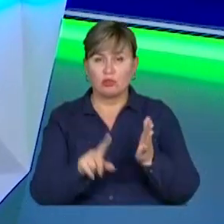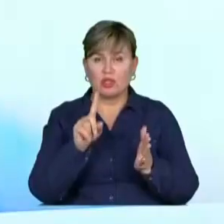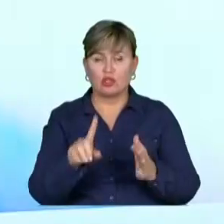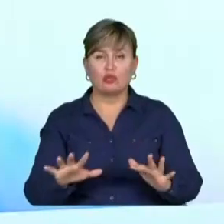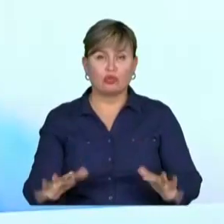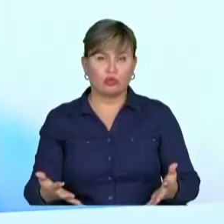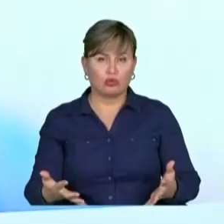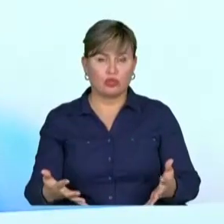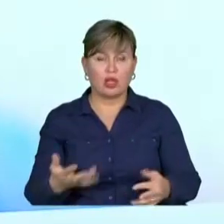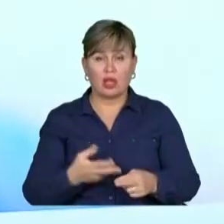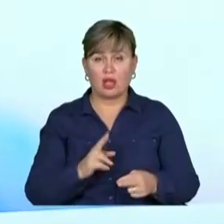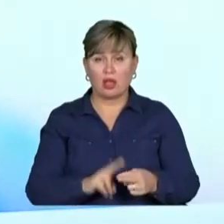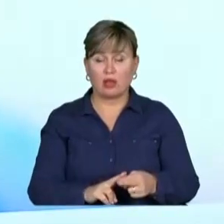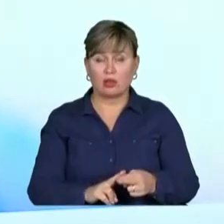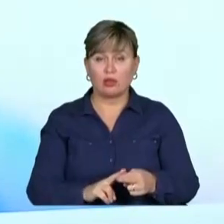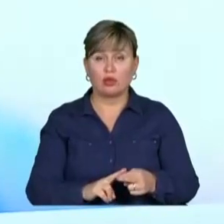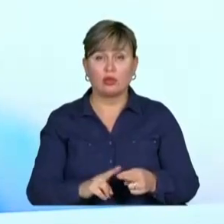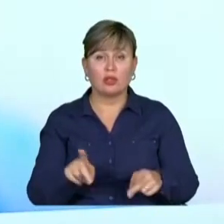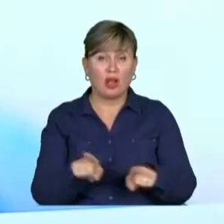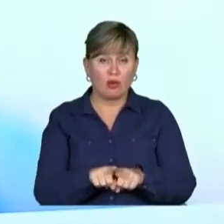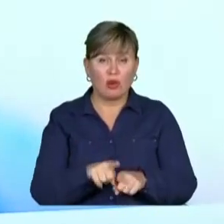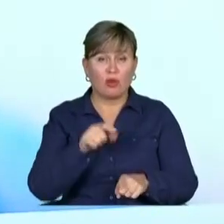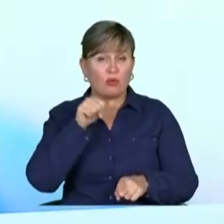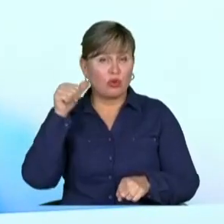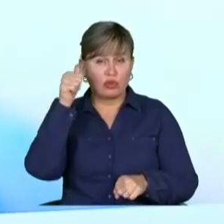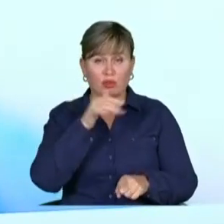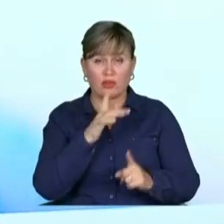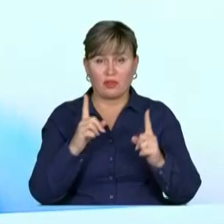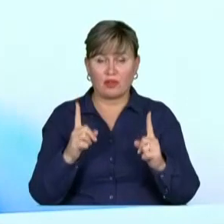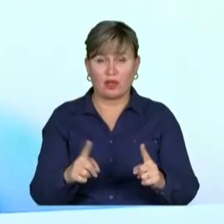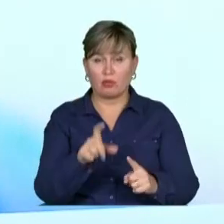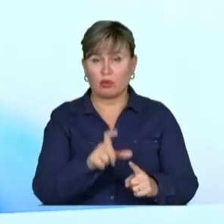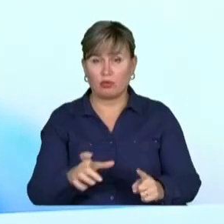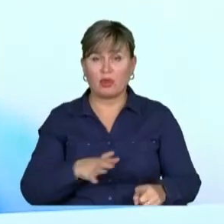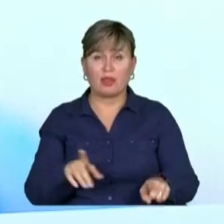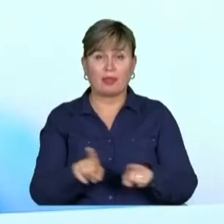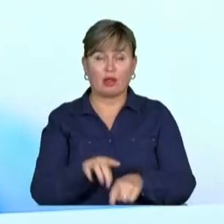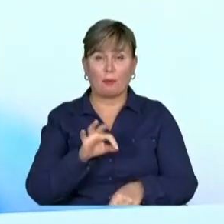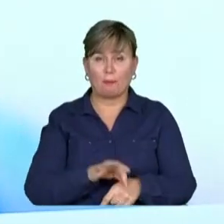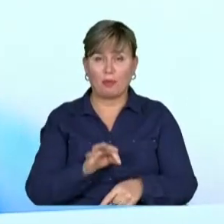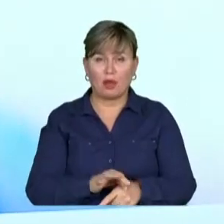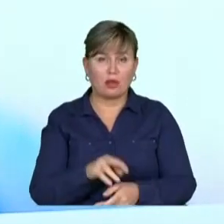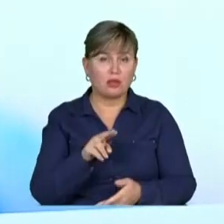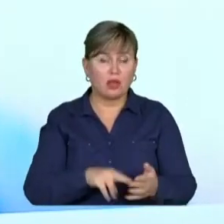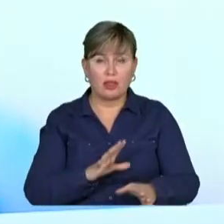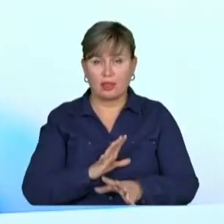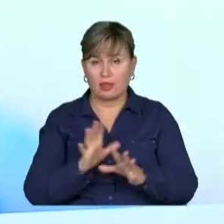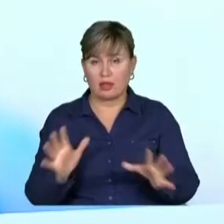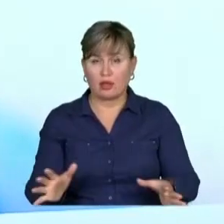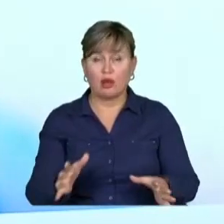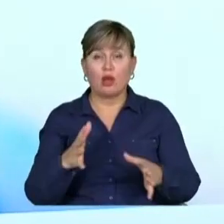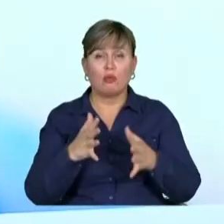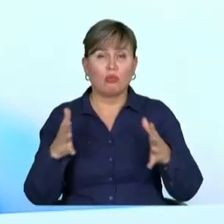случай. Это при том, что за аналогичный период прошлого года пациентов с таким диагнозом не зарегистрировано.